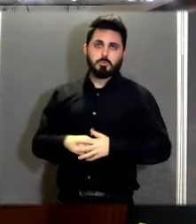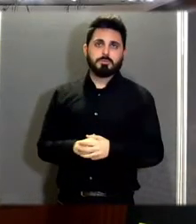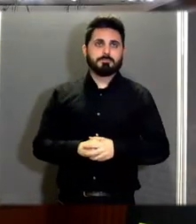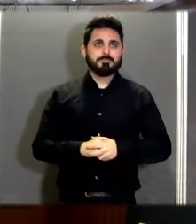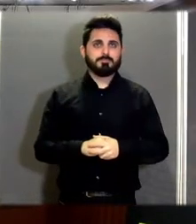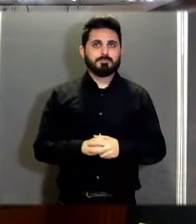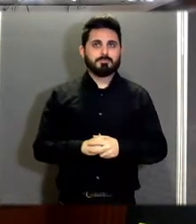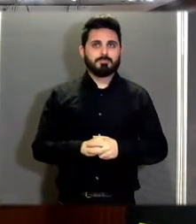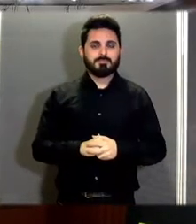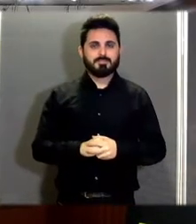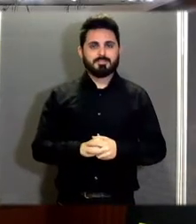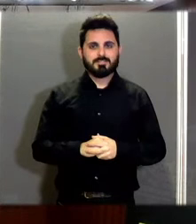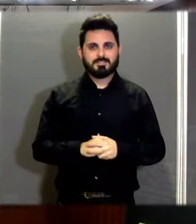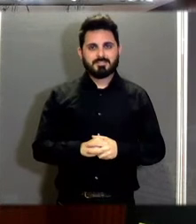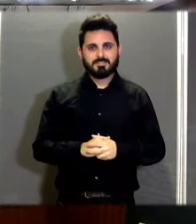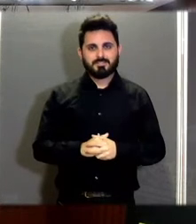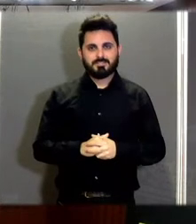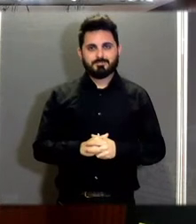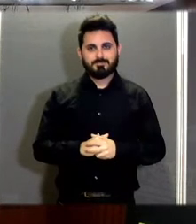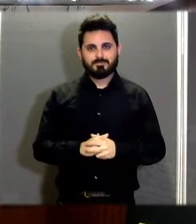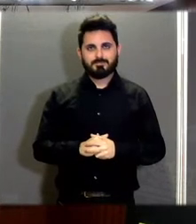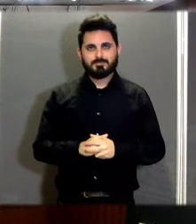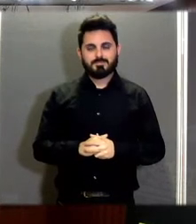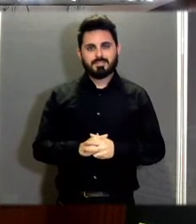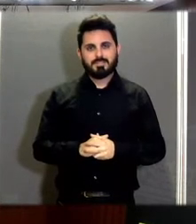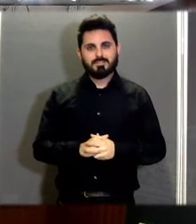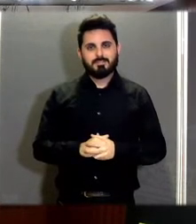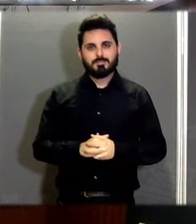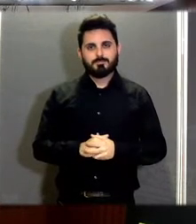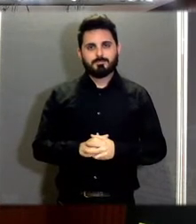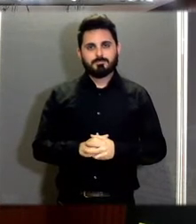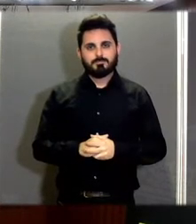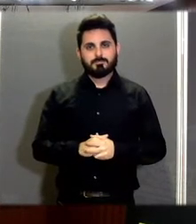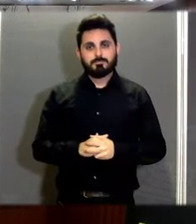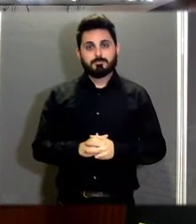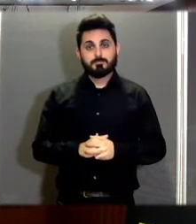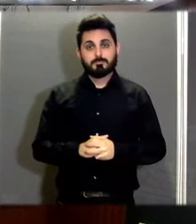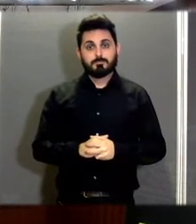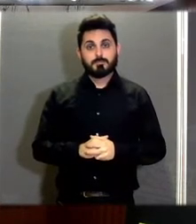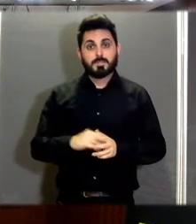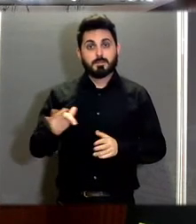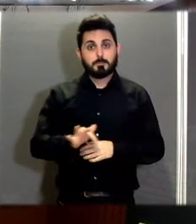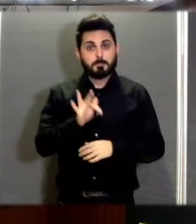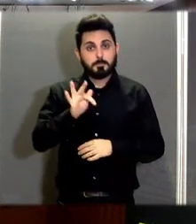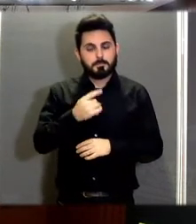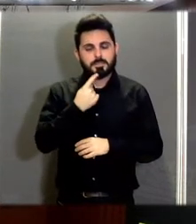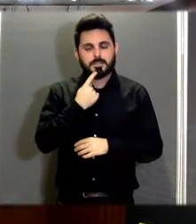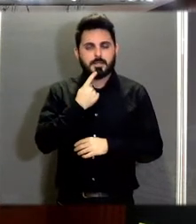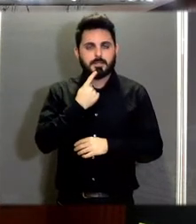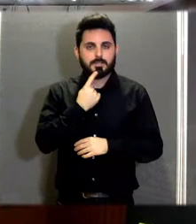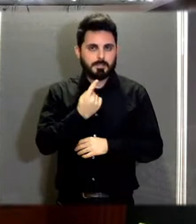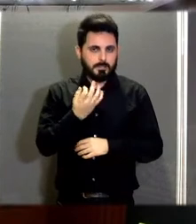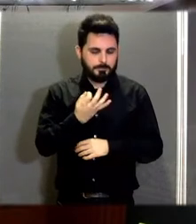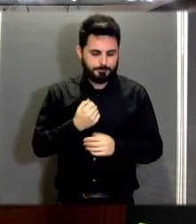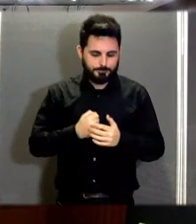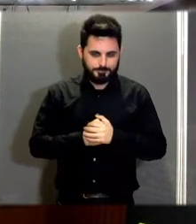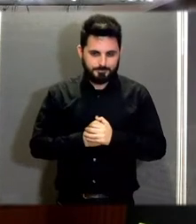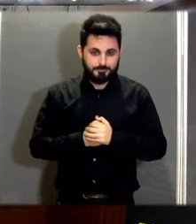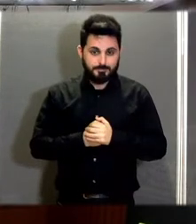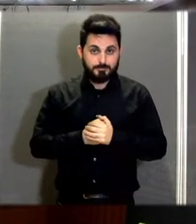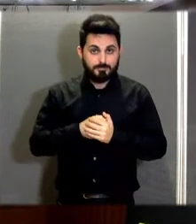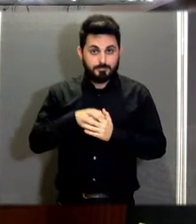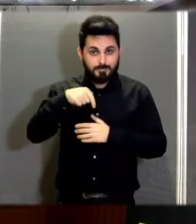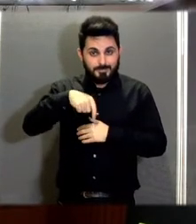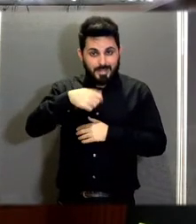Que ho ha patit moltíssim. I dir això, no? Que en realitat